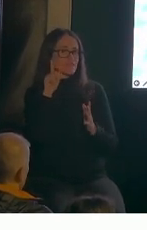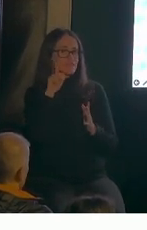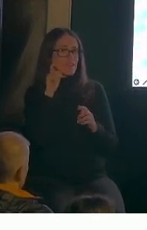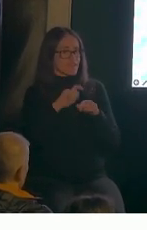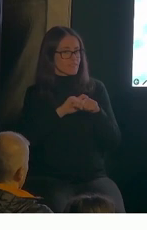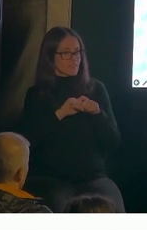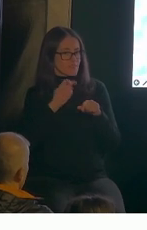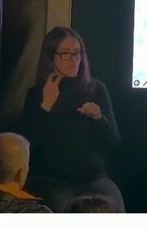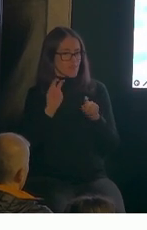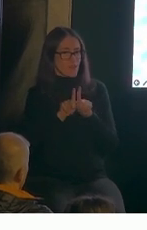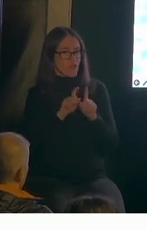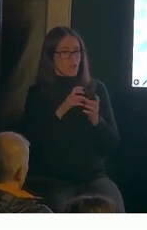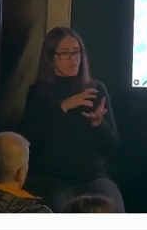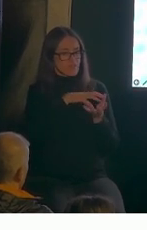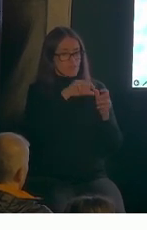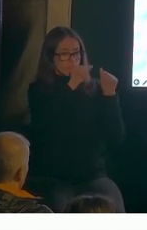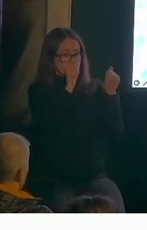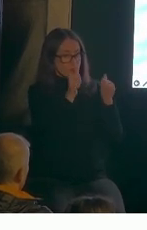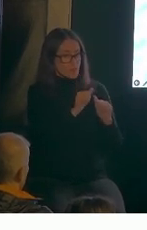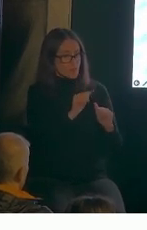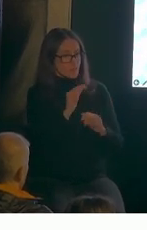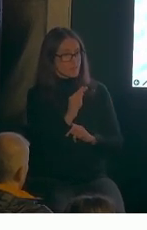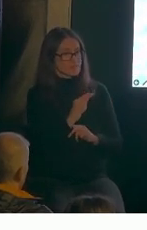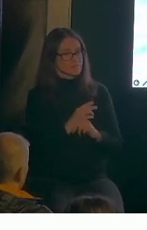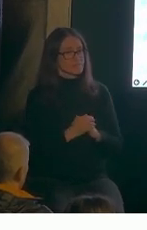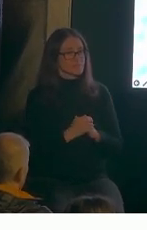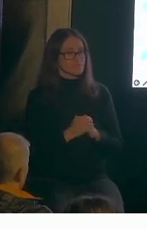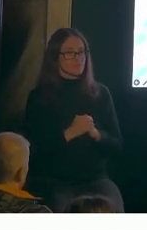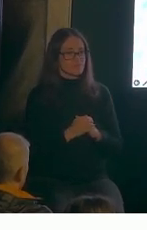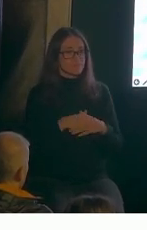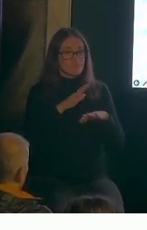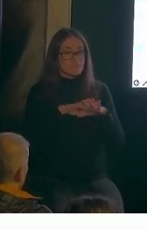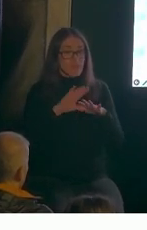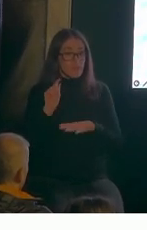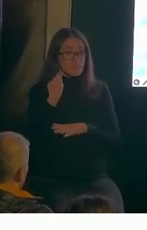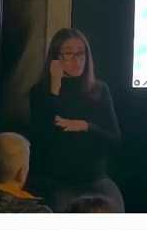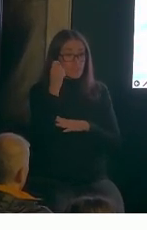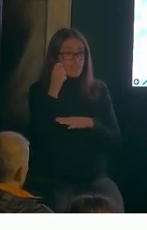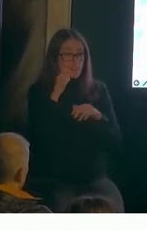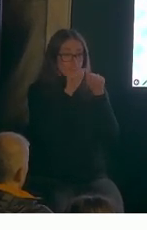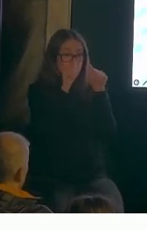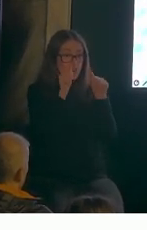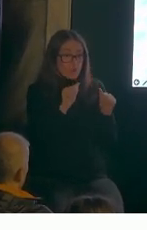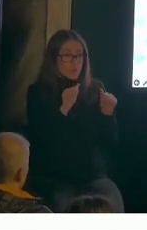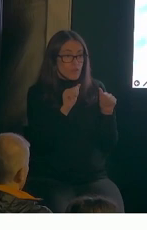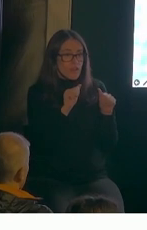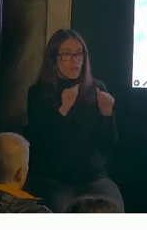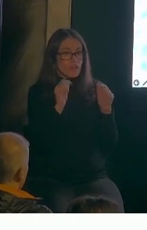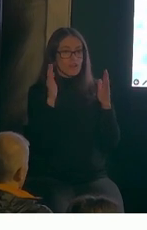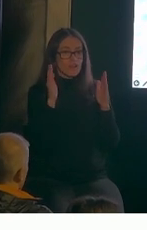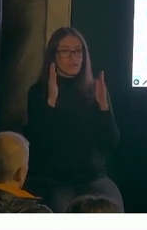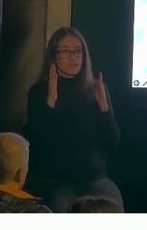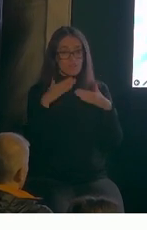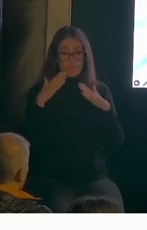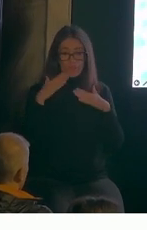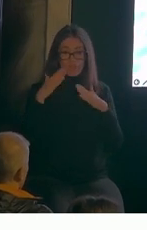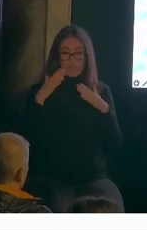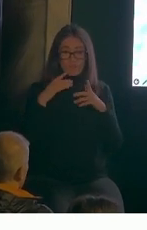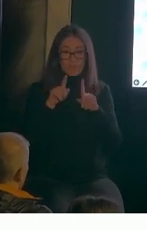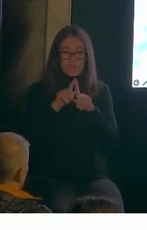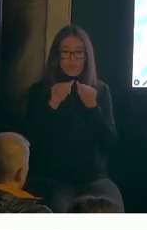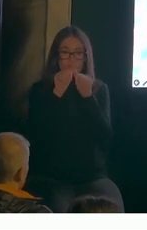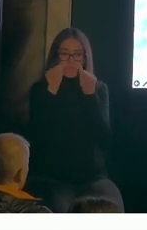podeu veure a la imatge. I per tal d'aconseguir aquesta forma, no existeix una forma com a tal